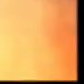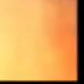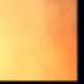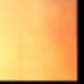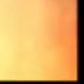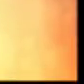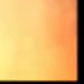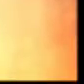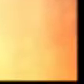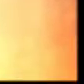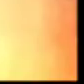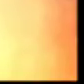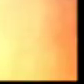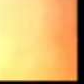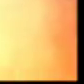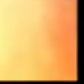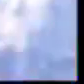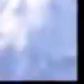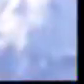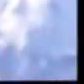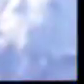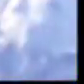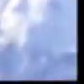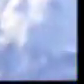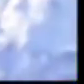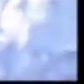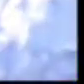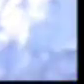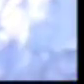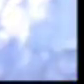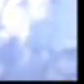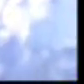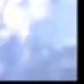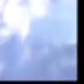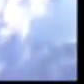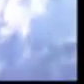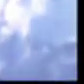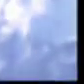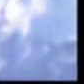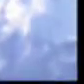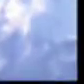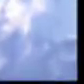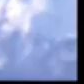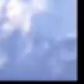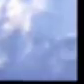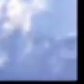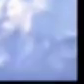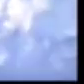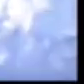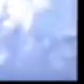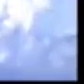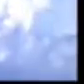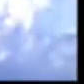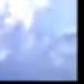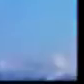наблюдения за полетом орла может показаться, что крупная птица еле парит над землей, широко раскинув крылья. Однако летные показатели орла